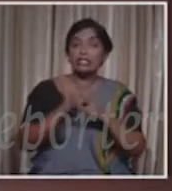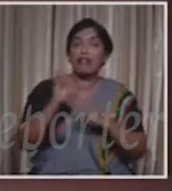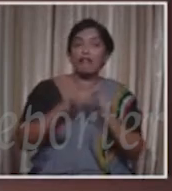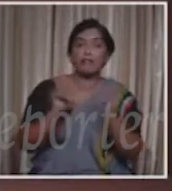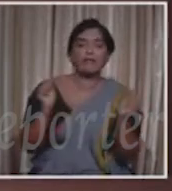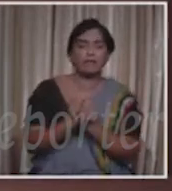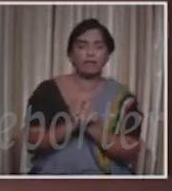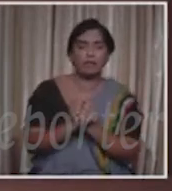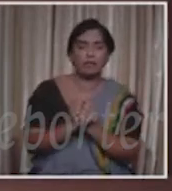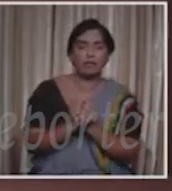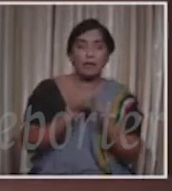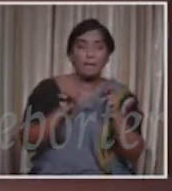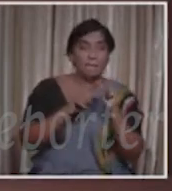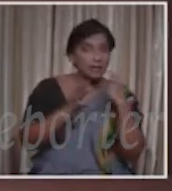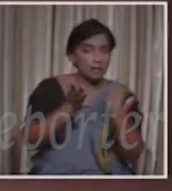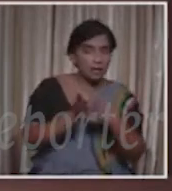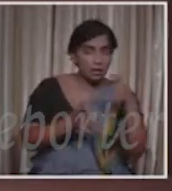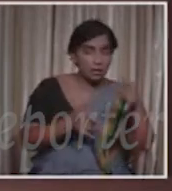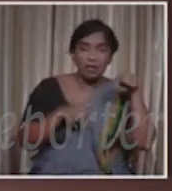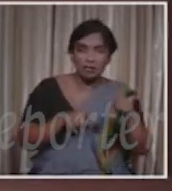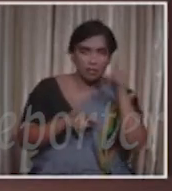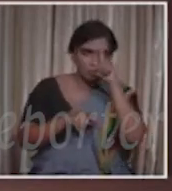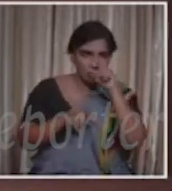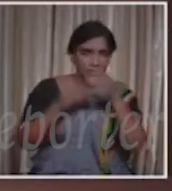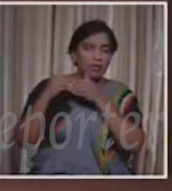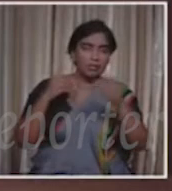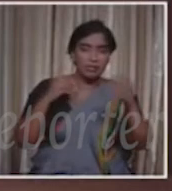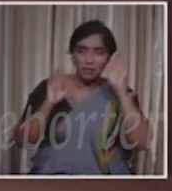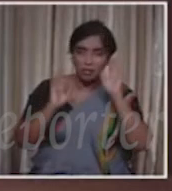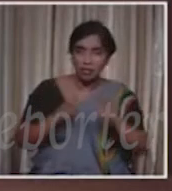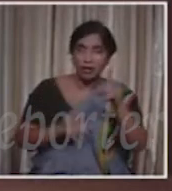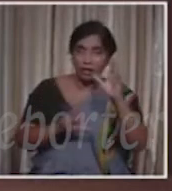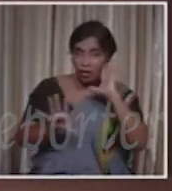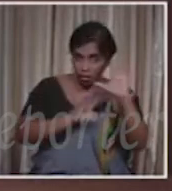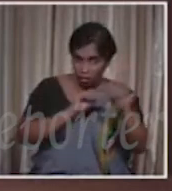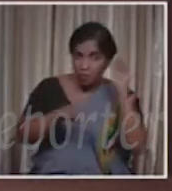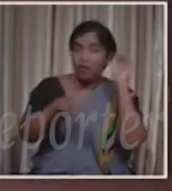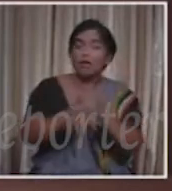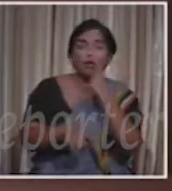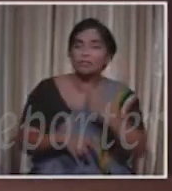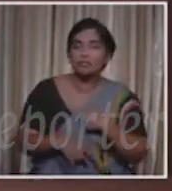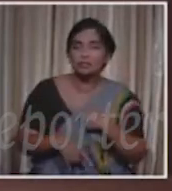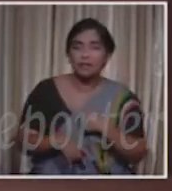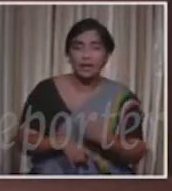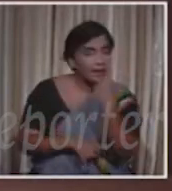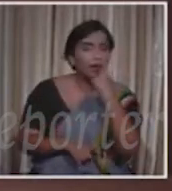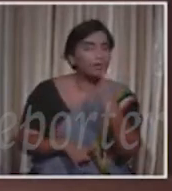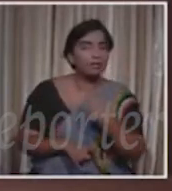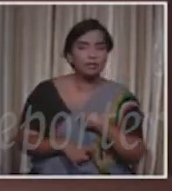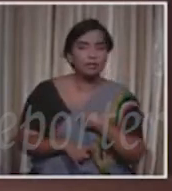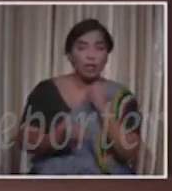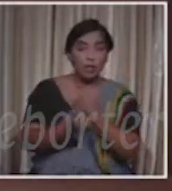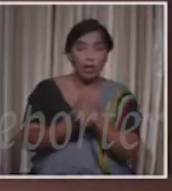eka toruthura keldaru karanna ekak kiyanna Polisi samati tamange balaya yodagena mehema kiyana ekak kiyana tahuru karanna ඊට පස්සේ ගරු